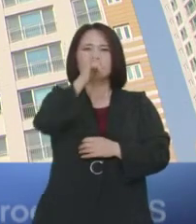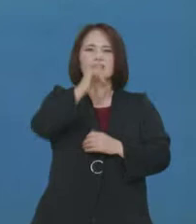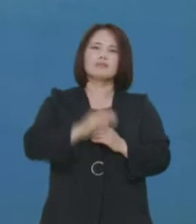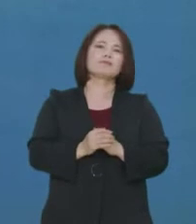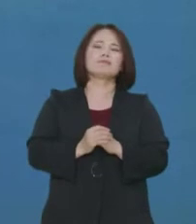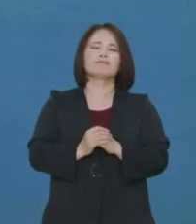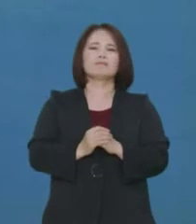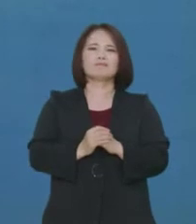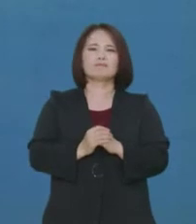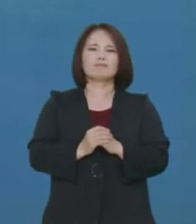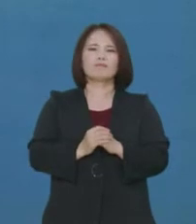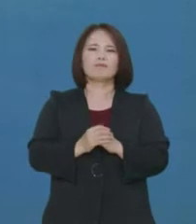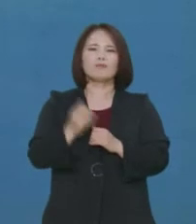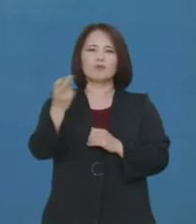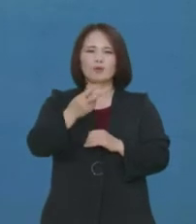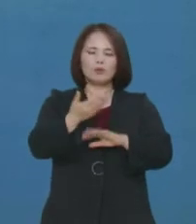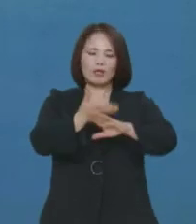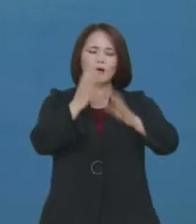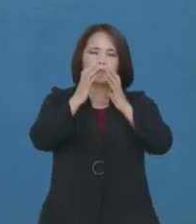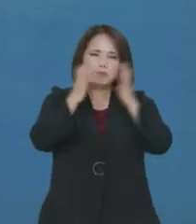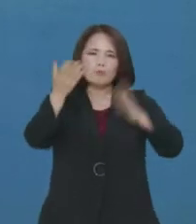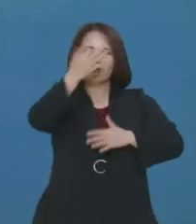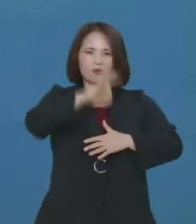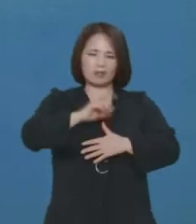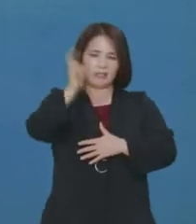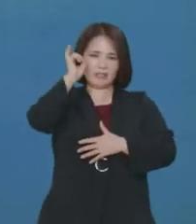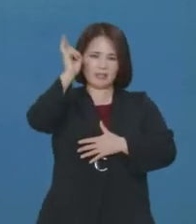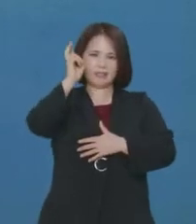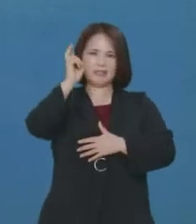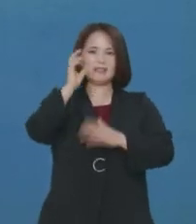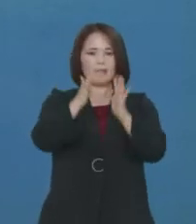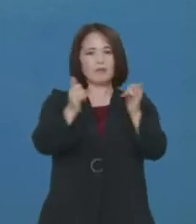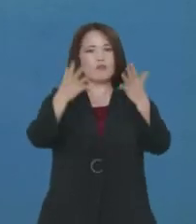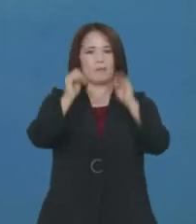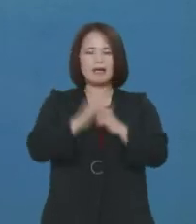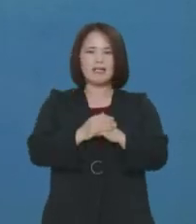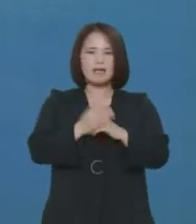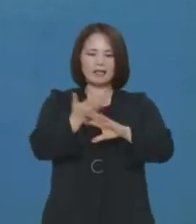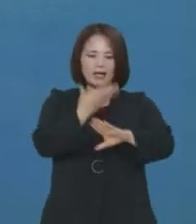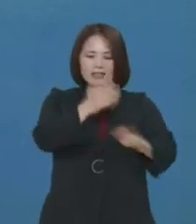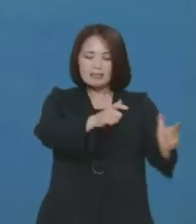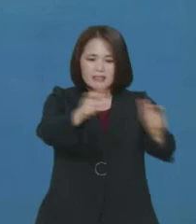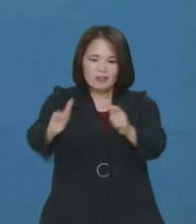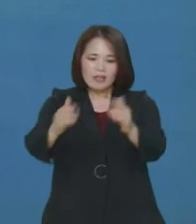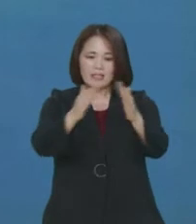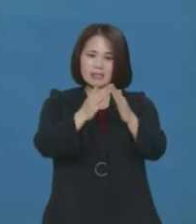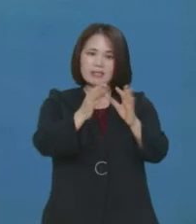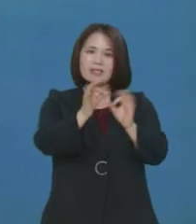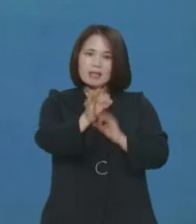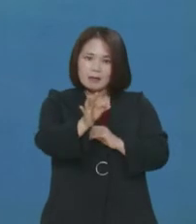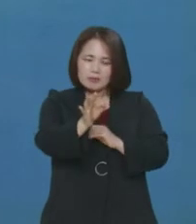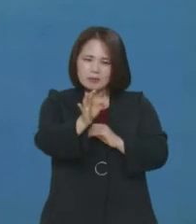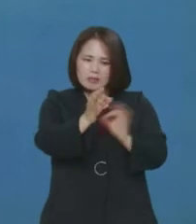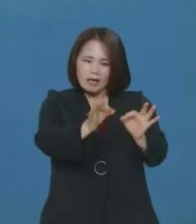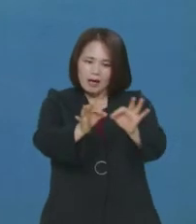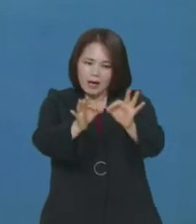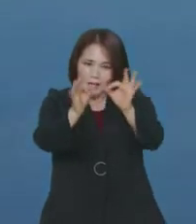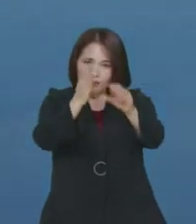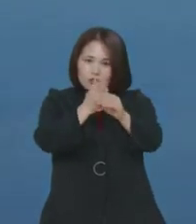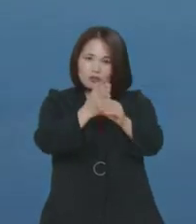4 또 다른 풍선효과 를 예측하는 분들도 많은데 다른 쪽 개집 값들 도입이 최 속이고 있다고 하죠